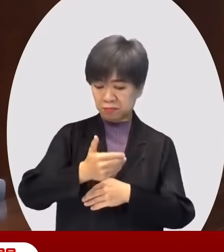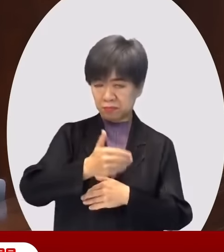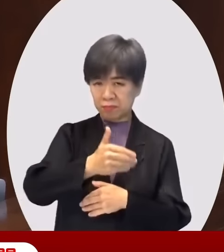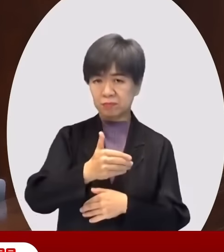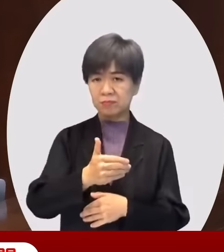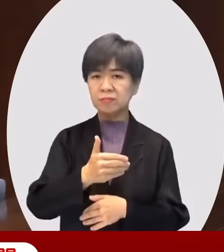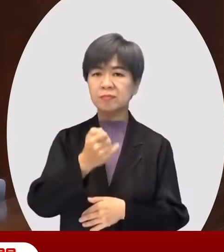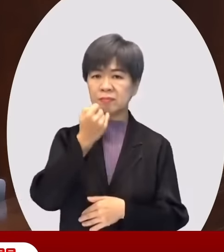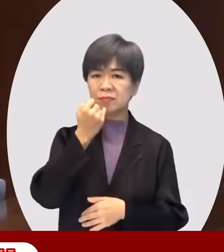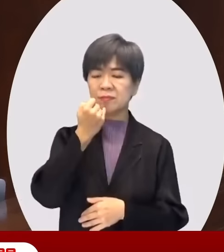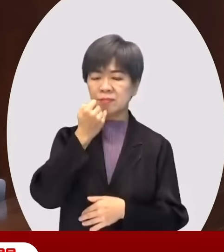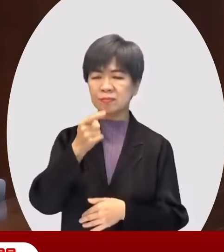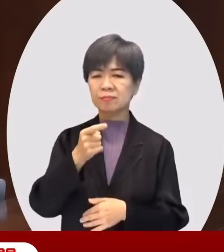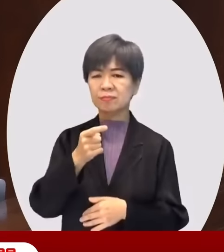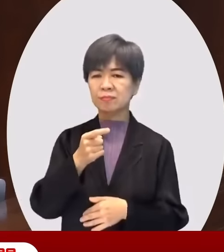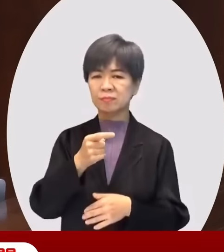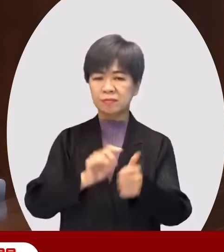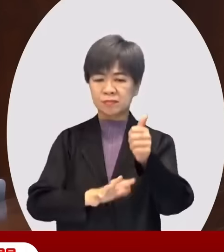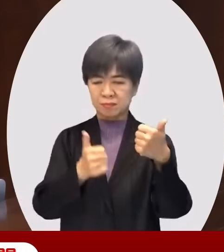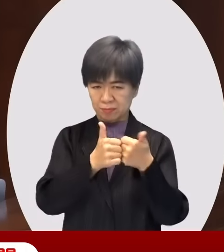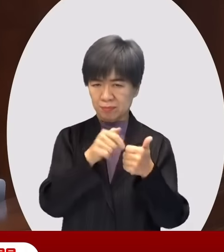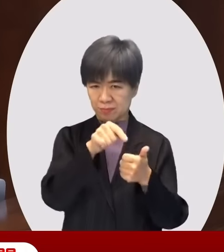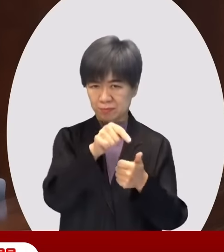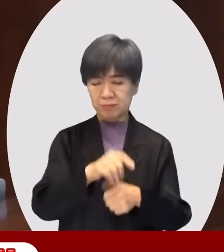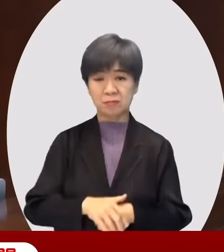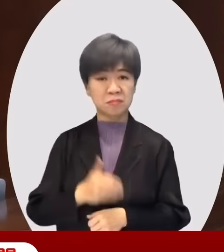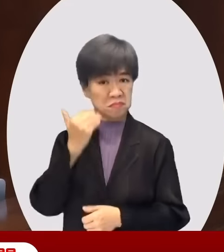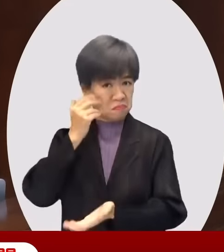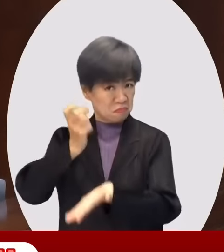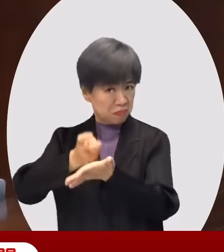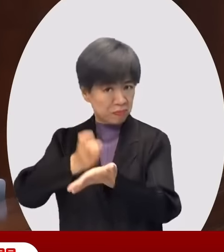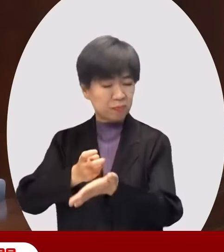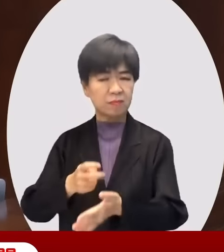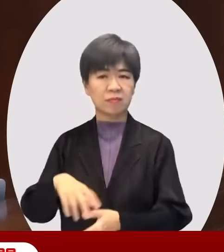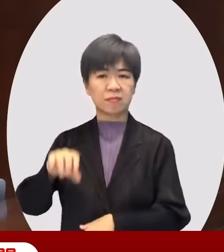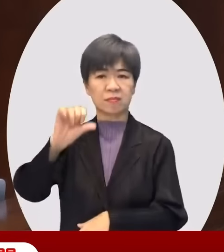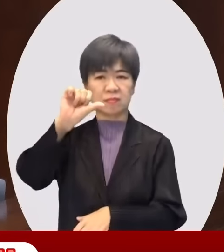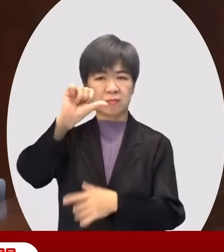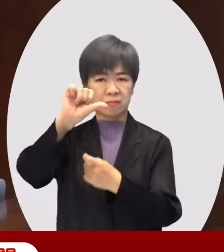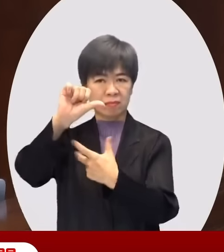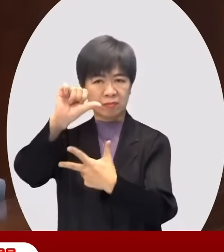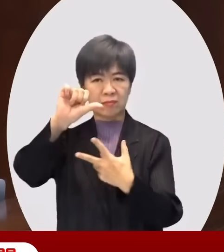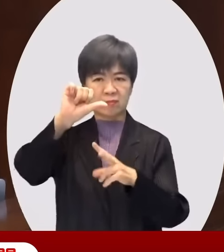展也会适用委员会。好，如果是更严格的院会，在今年